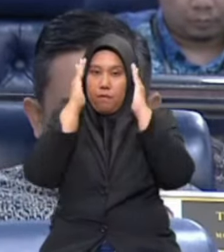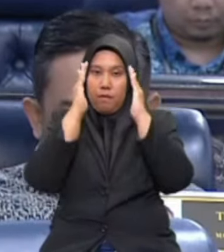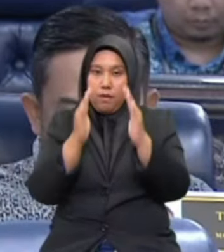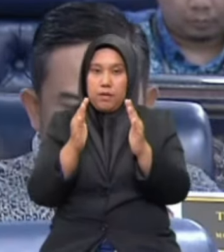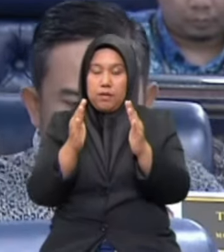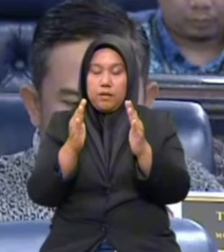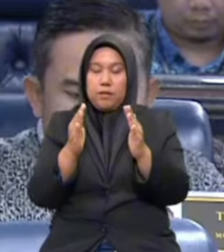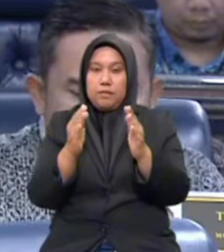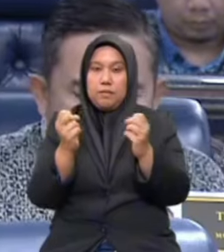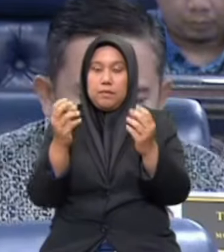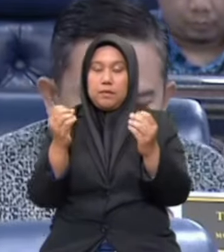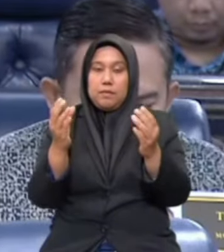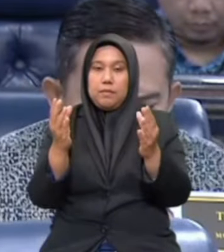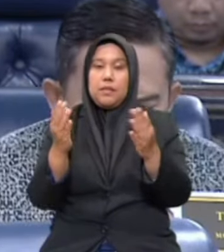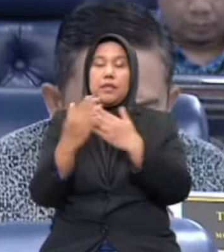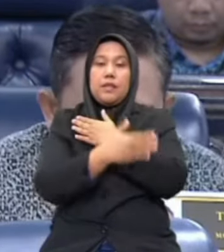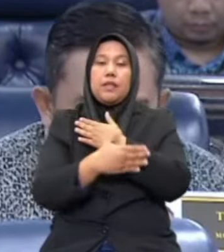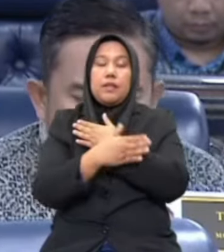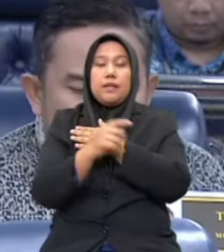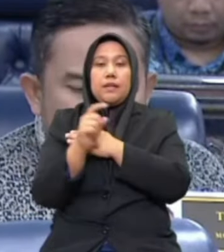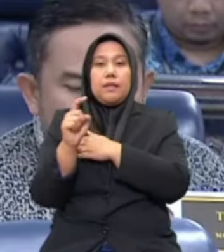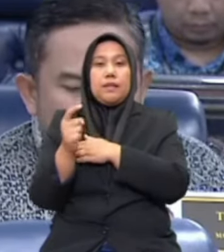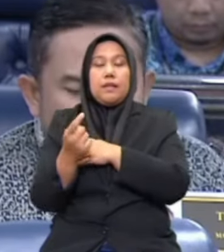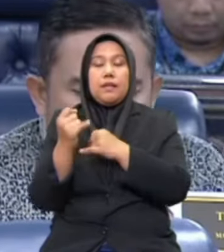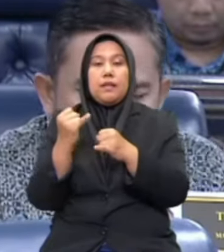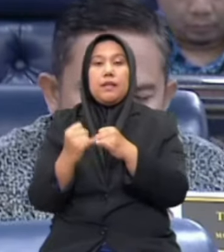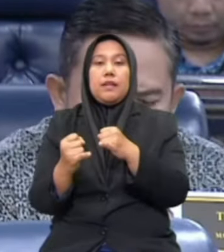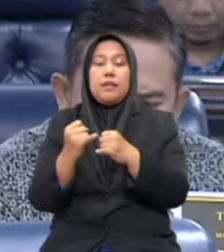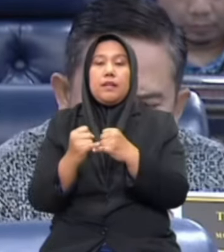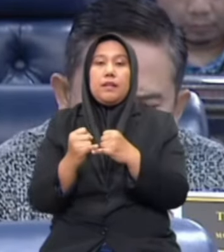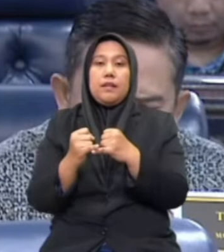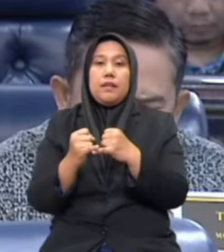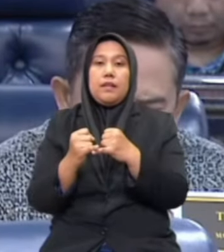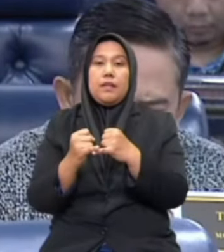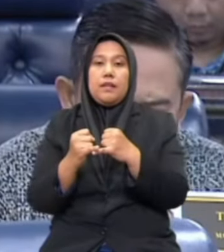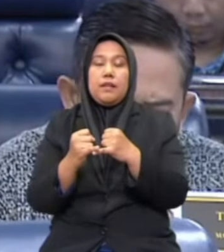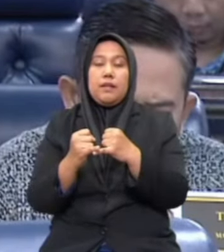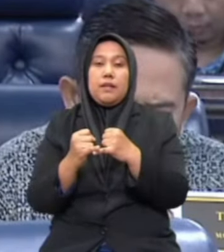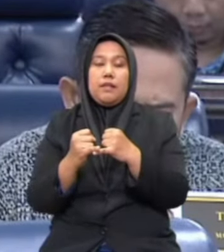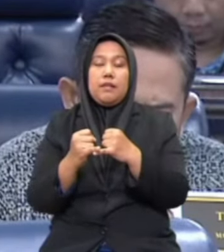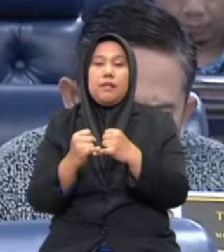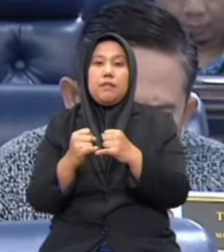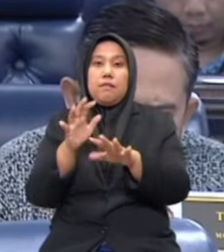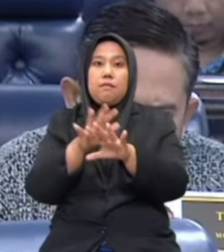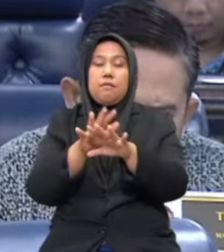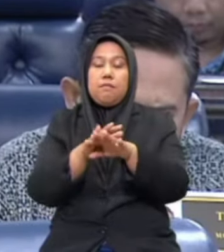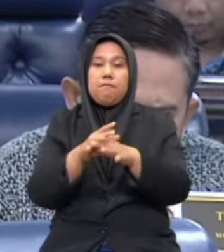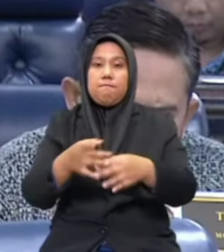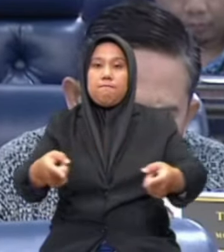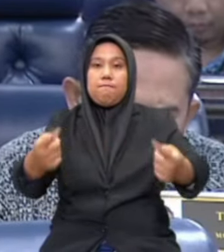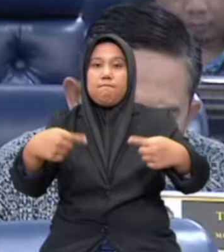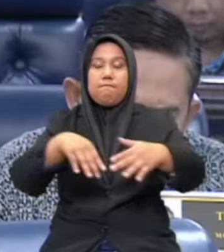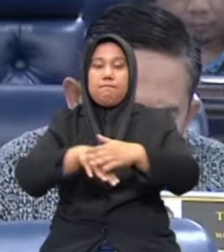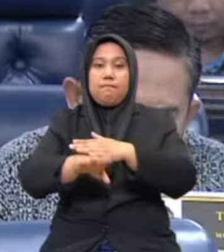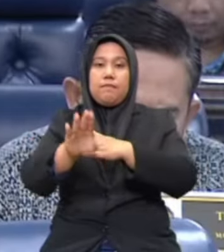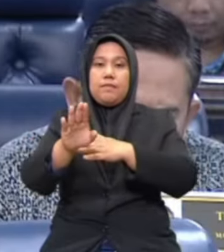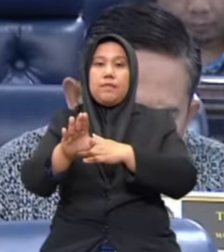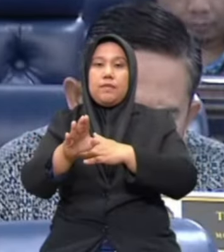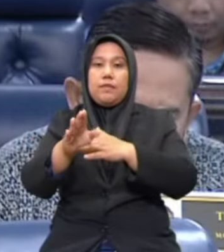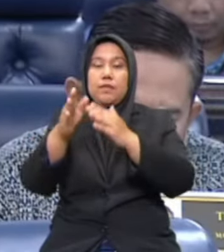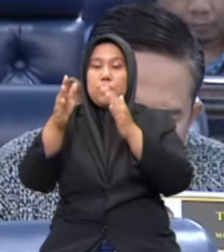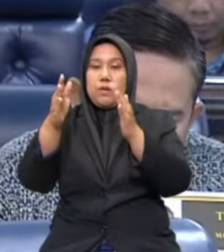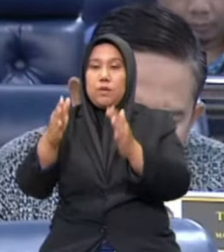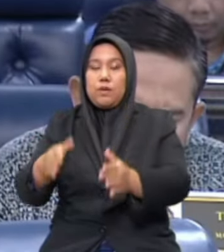berapa negara tumpu saja dan akhirnya kata banyak ada lambakan masuk warga asing berasal dari